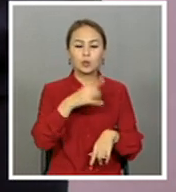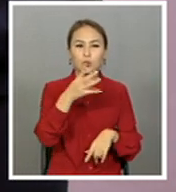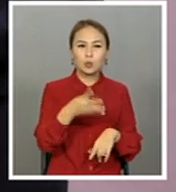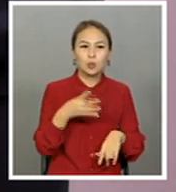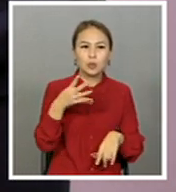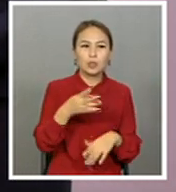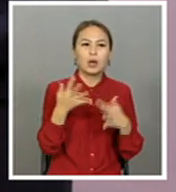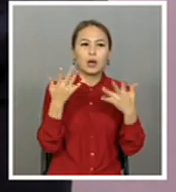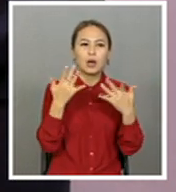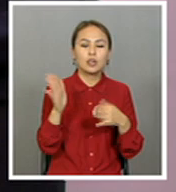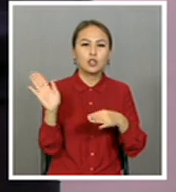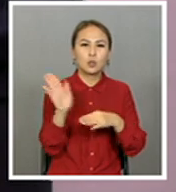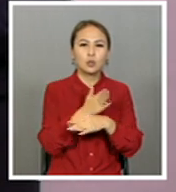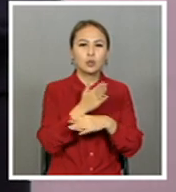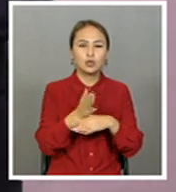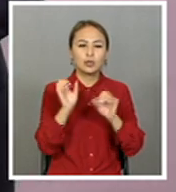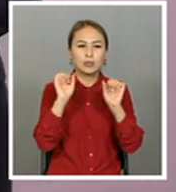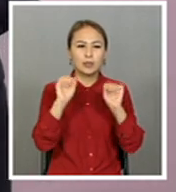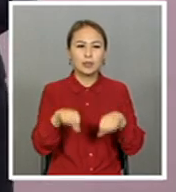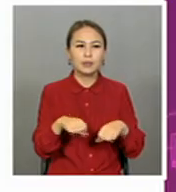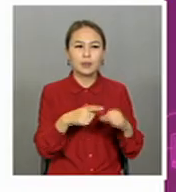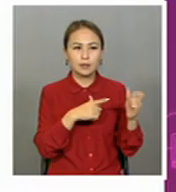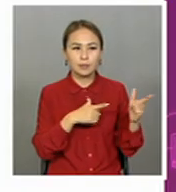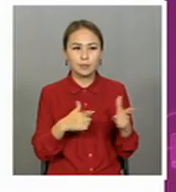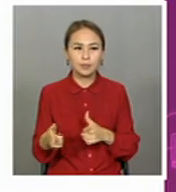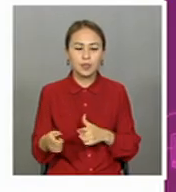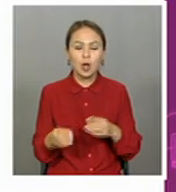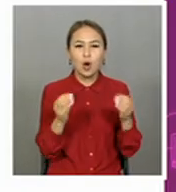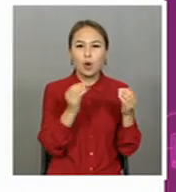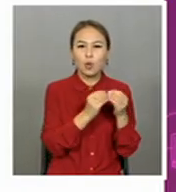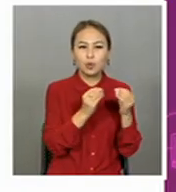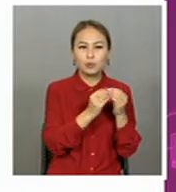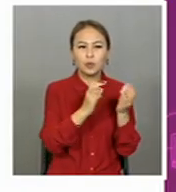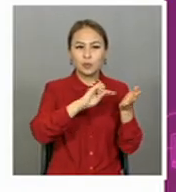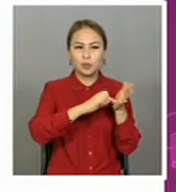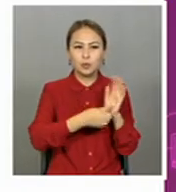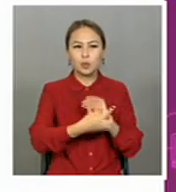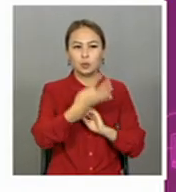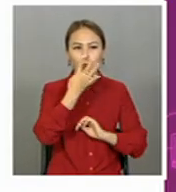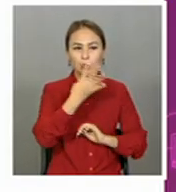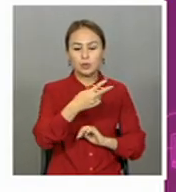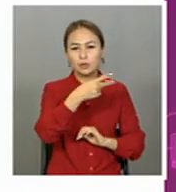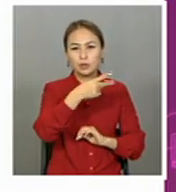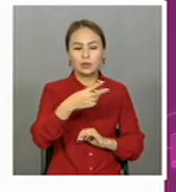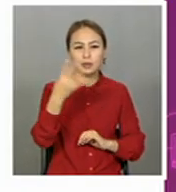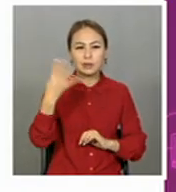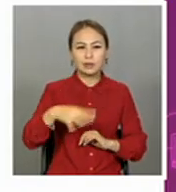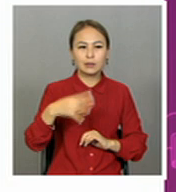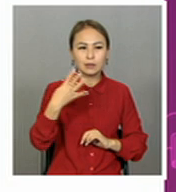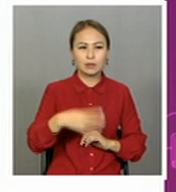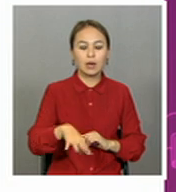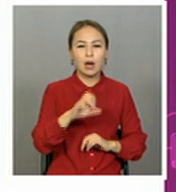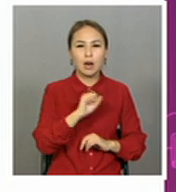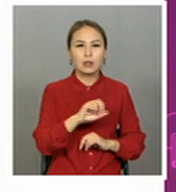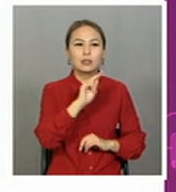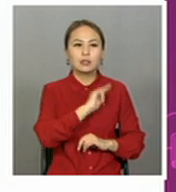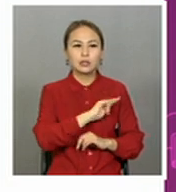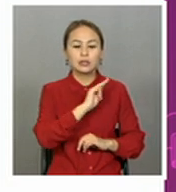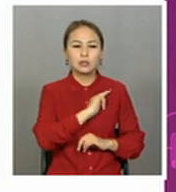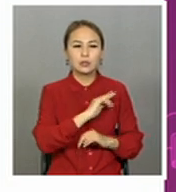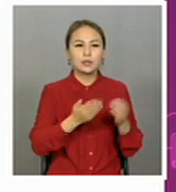қанша бөлшек дайындайды? 10 мен 4-тің көбейтіндісі 40-қа тең. Ендеше